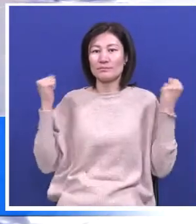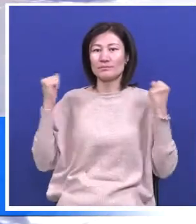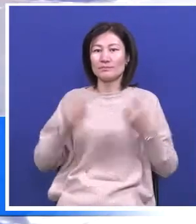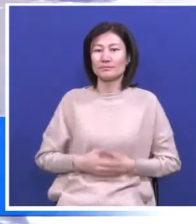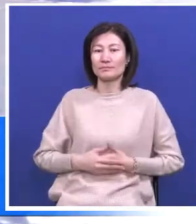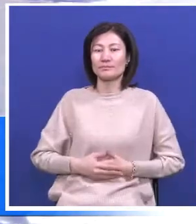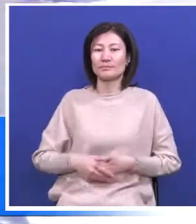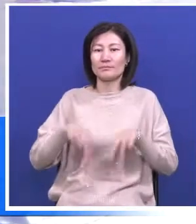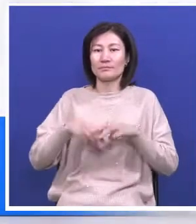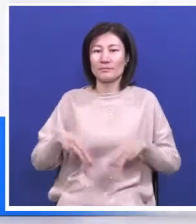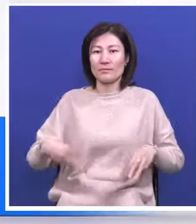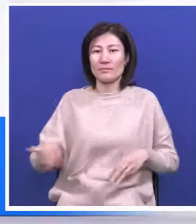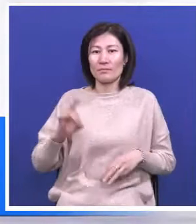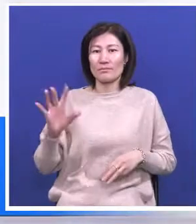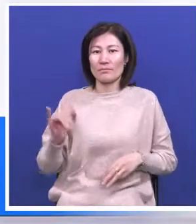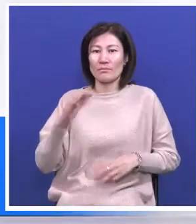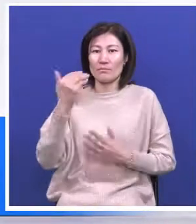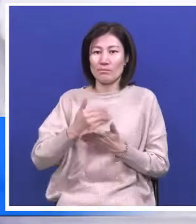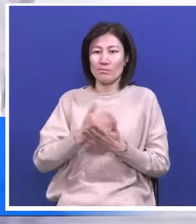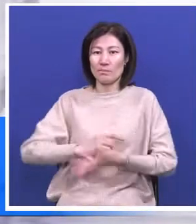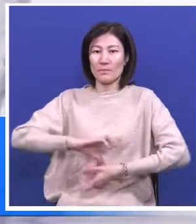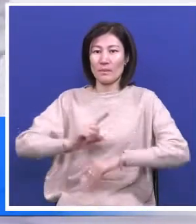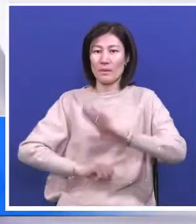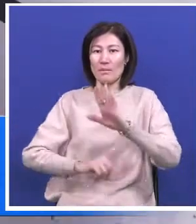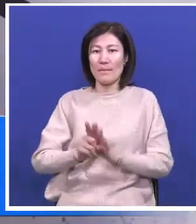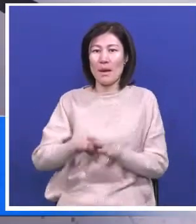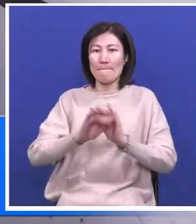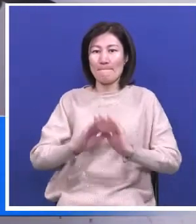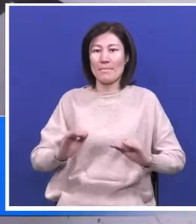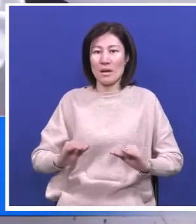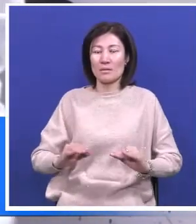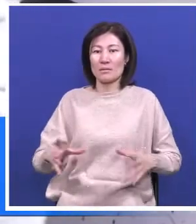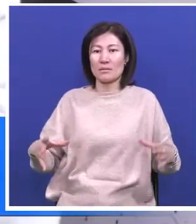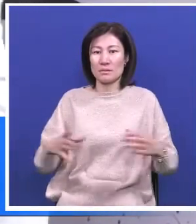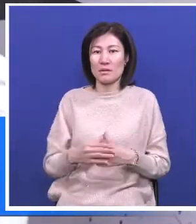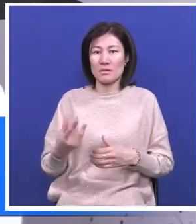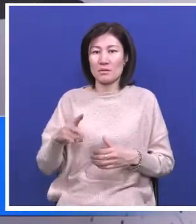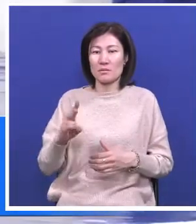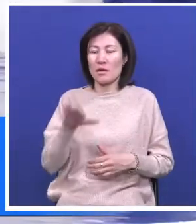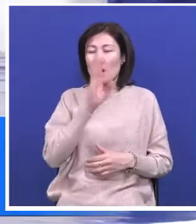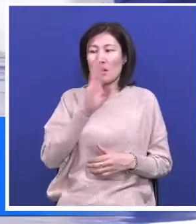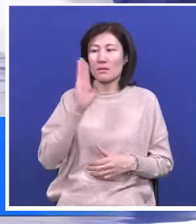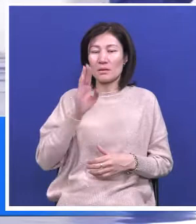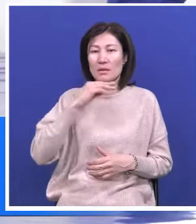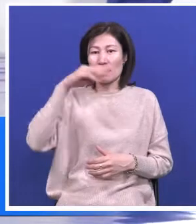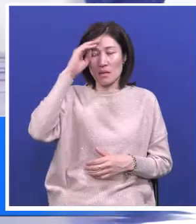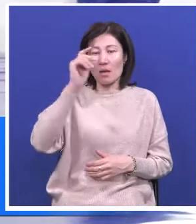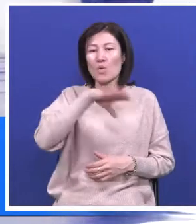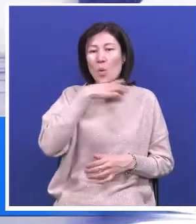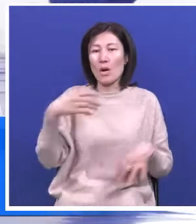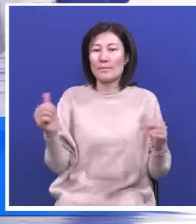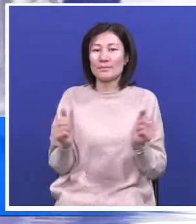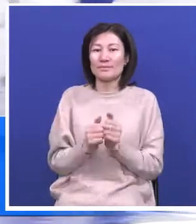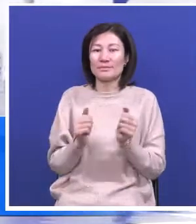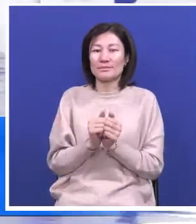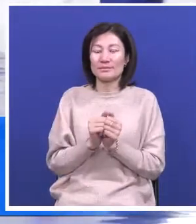Спорт секцияларын мемлекет тарапынан қаржыландыру жобасы басталғалы балаларын үйірмеге әкеліп жатқан ата-аналар да көбейген. Жақын маңнан